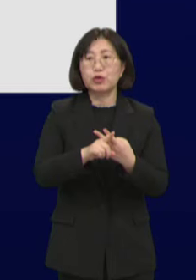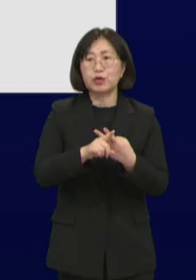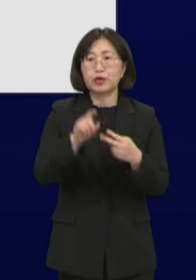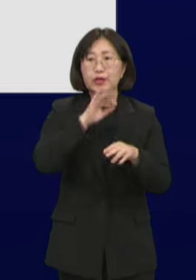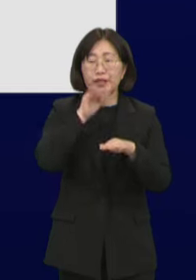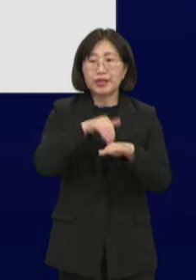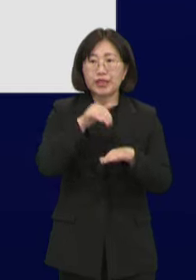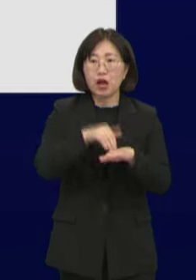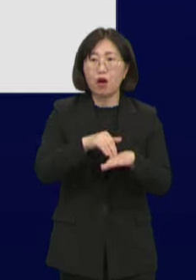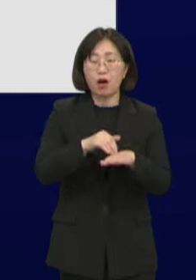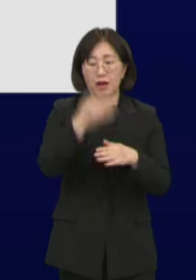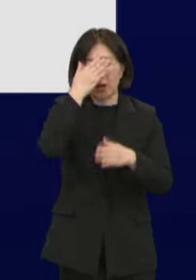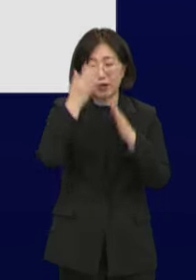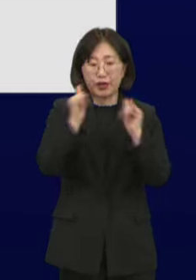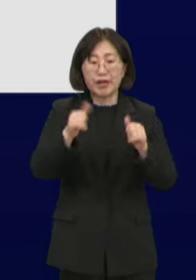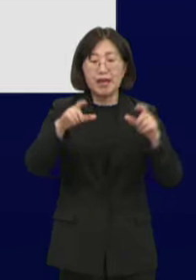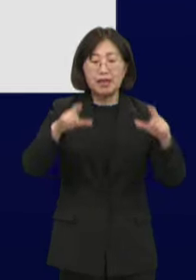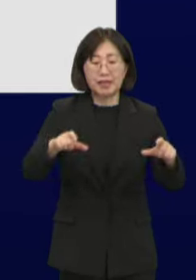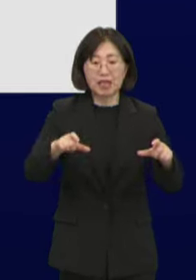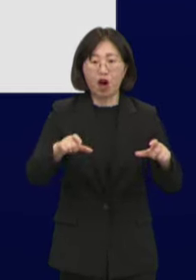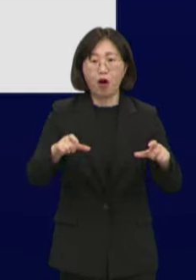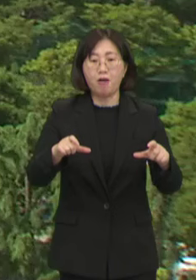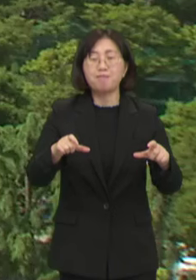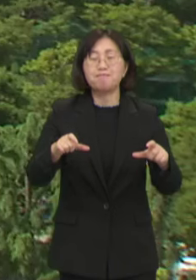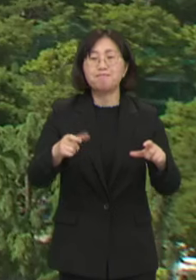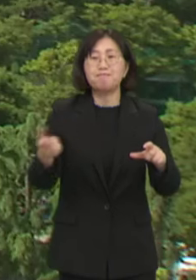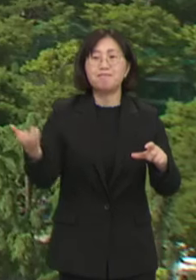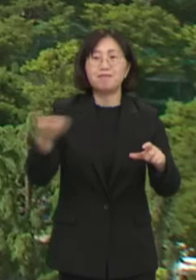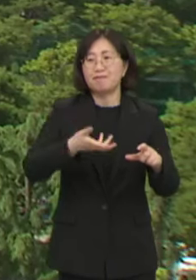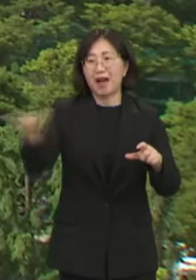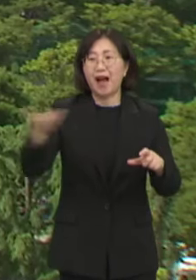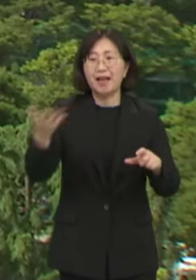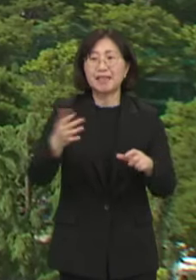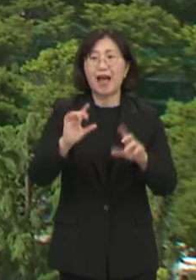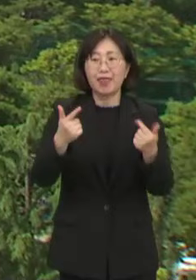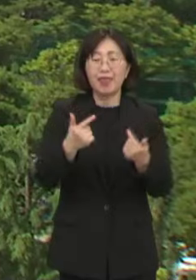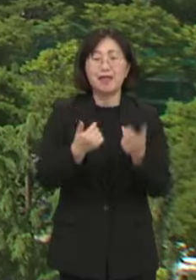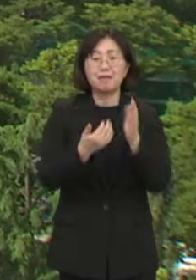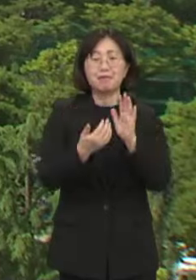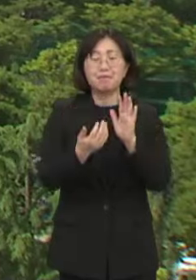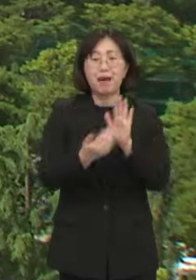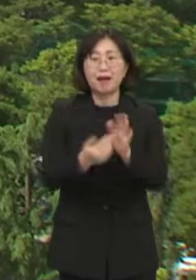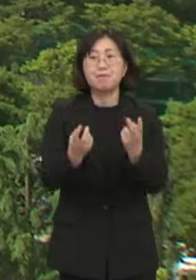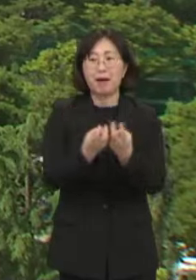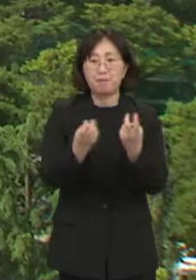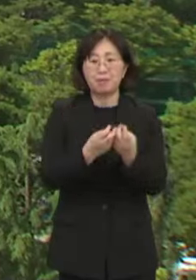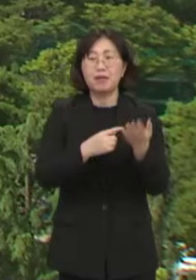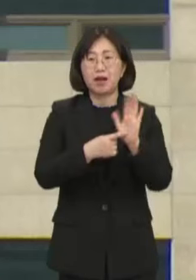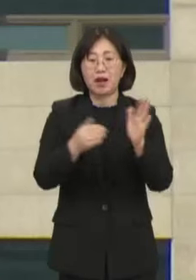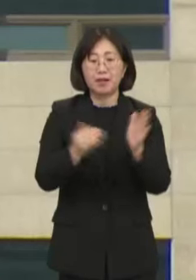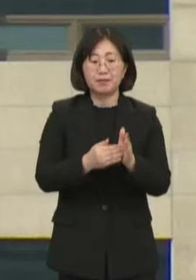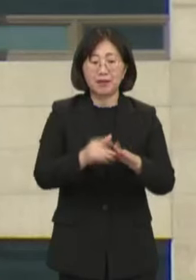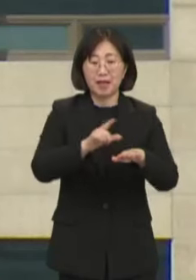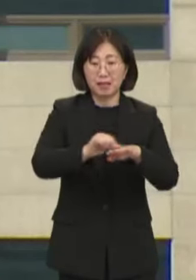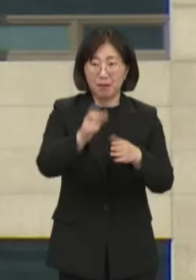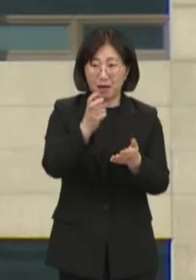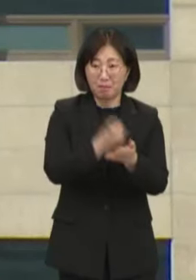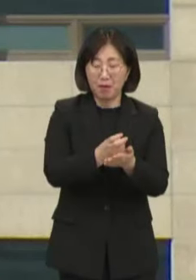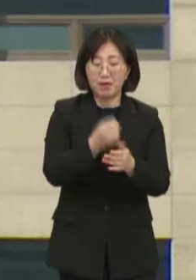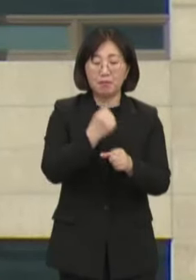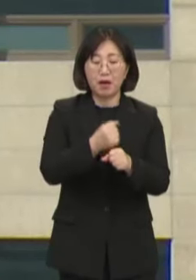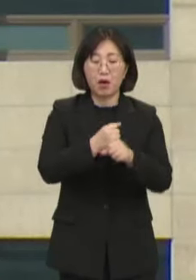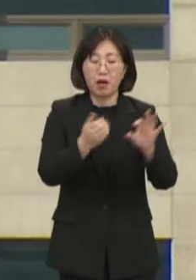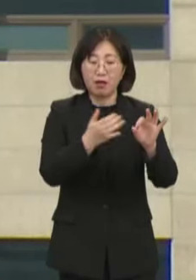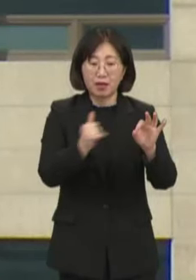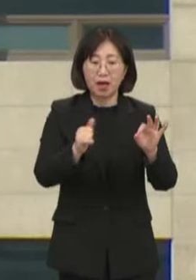등 청년들의 지역 정착 방안을 내놓았습니다. 대전시와 교육청이 특구 계획 수립 등을 위한 조례를 제정하고